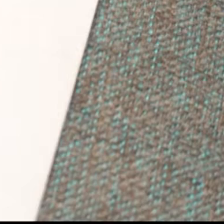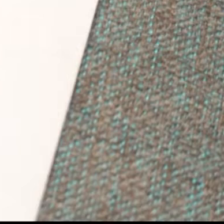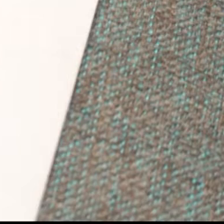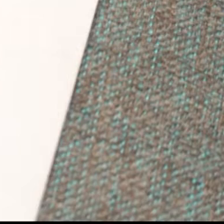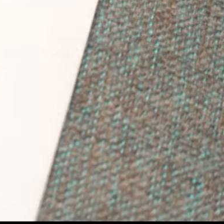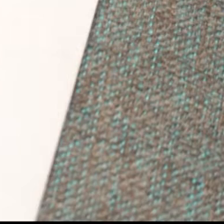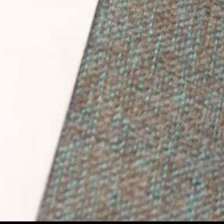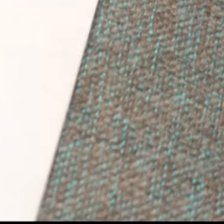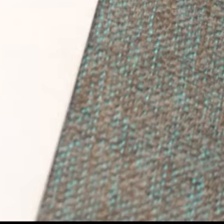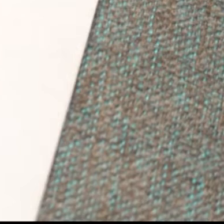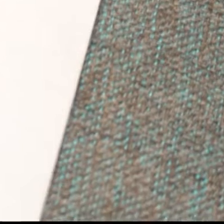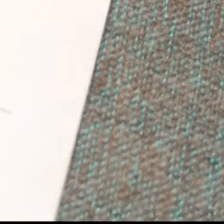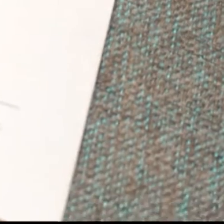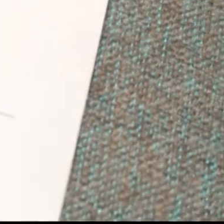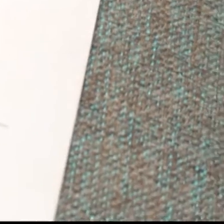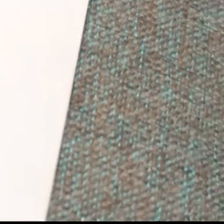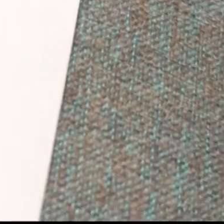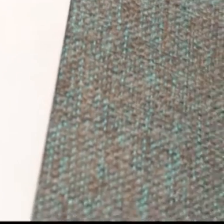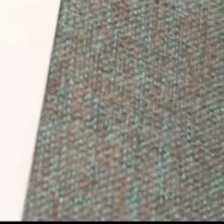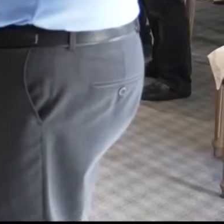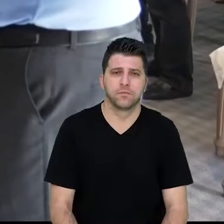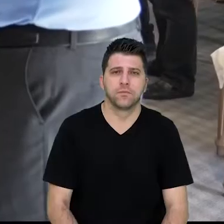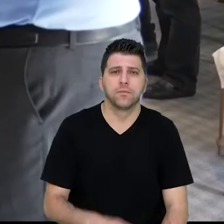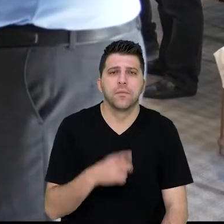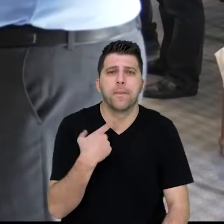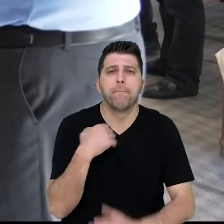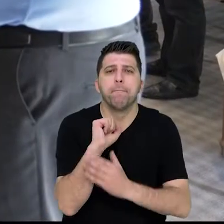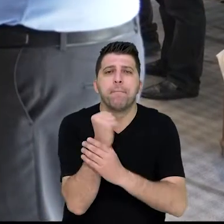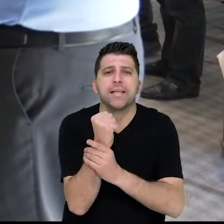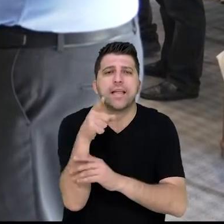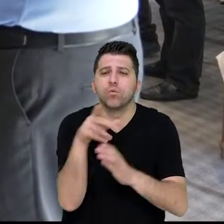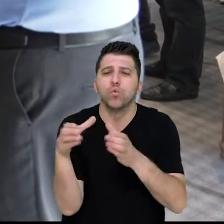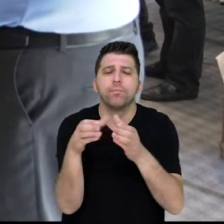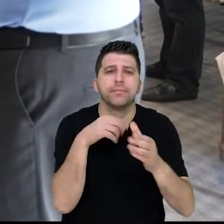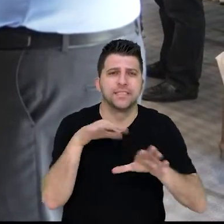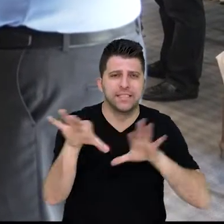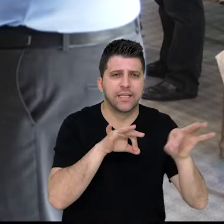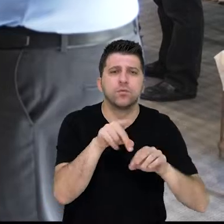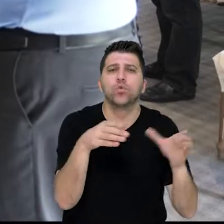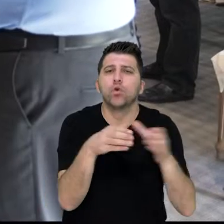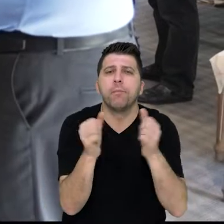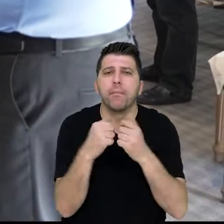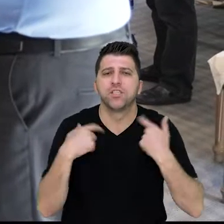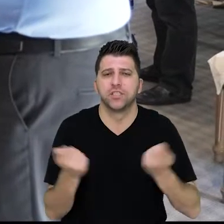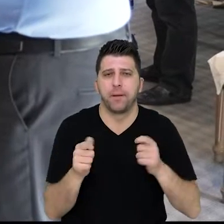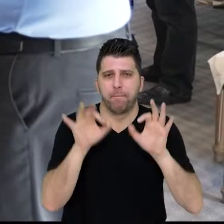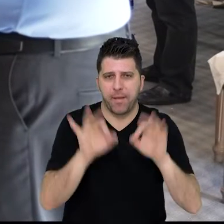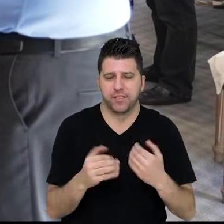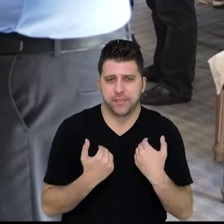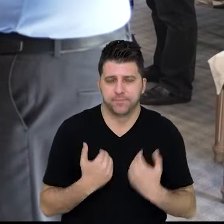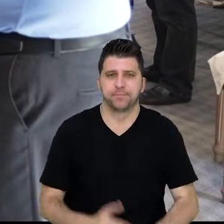programıyla desteklenmiştir Mersin'den 10 tane meslek örgüsü seçtik bu meslek örgütleri ile çalışmaya başladık